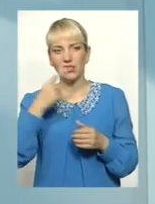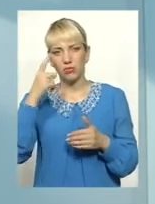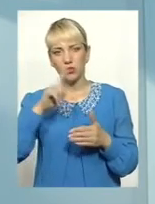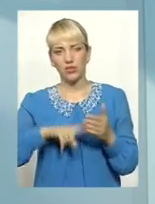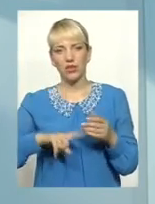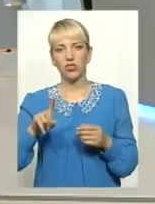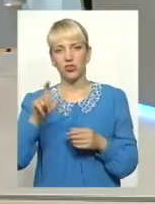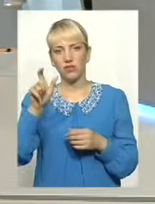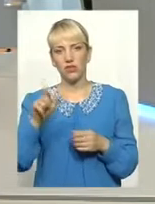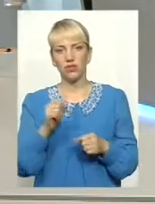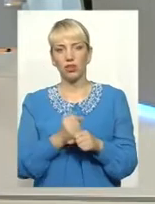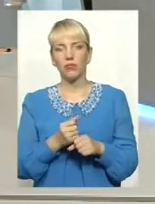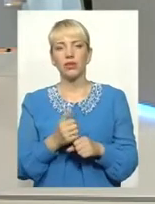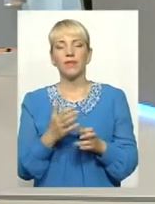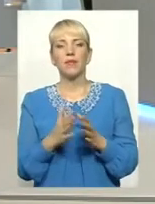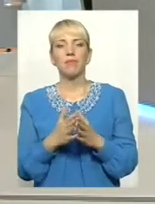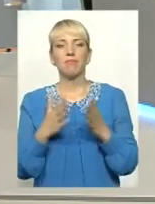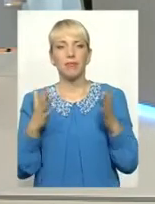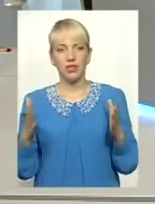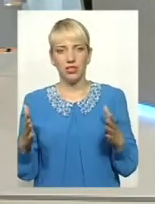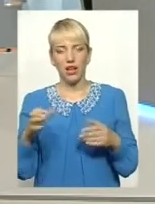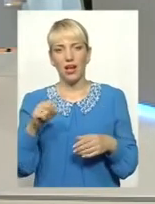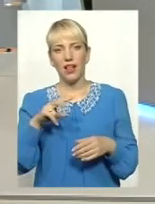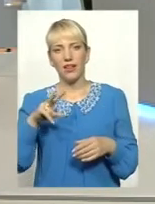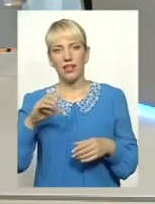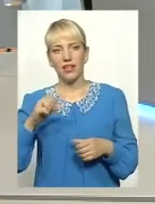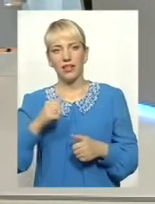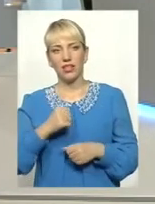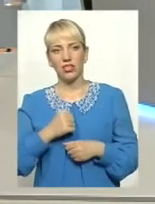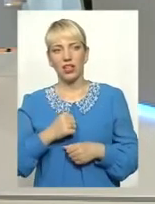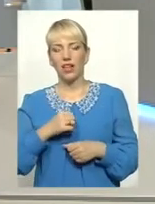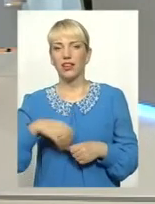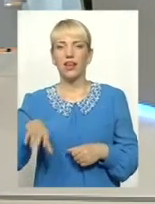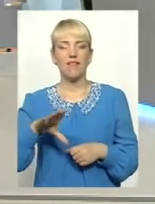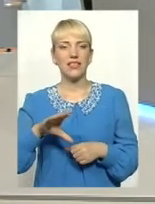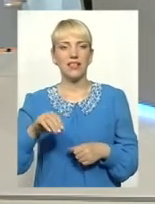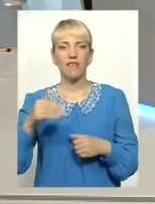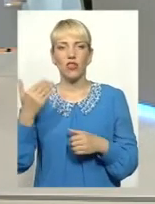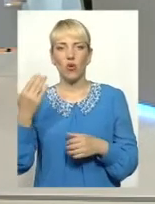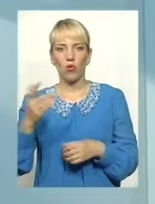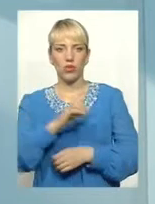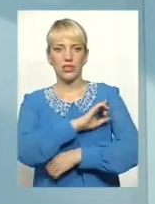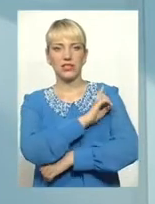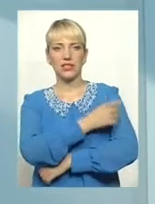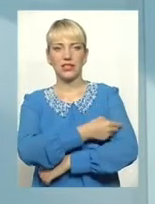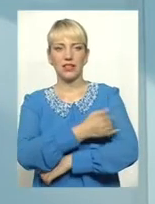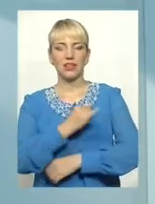набагато-набагато більше. На превеликий жаль, мабуть, і все не в його силах і бажаннях. Кожне